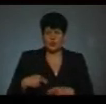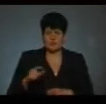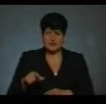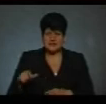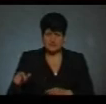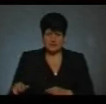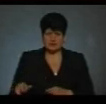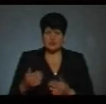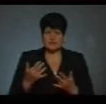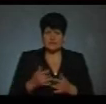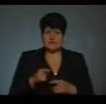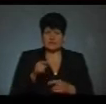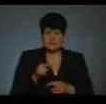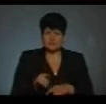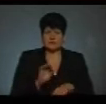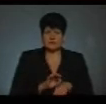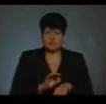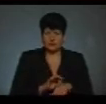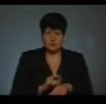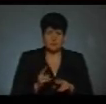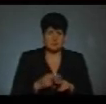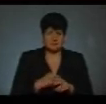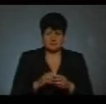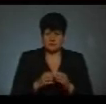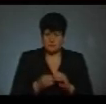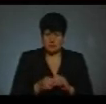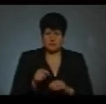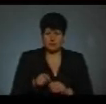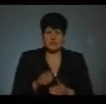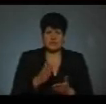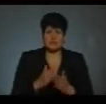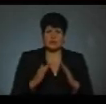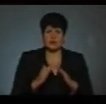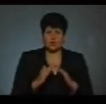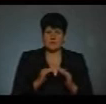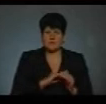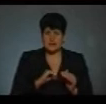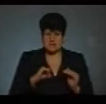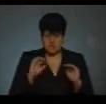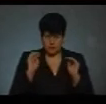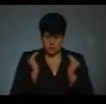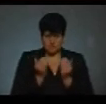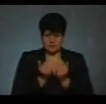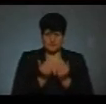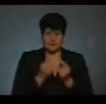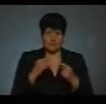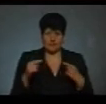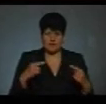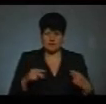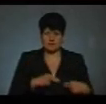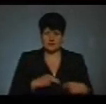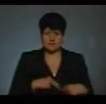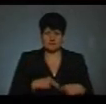працівників. Оскільки перебіг захворювання безсимптомний, вони перебувають вдома на самоізоляції. У решти співробітників